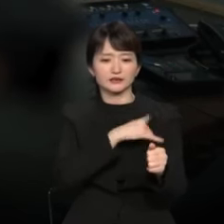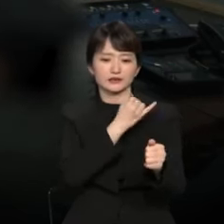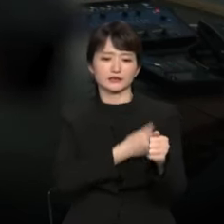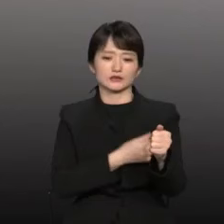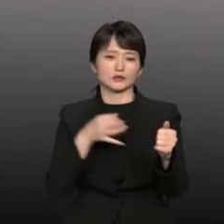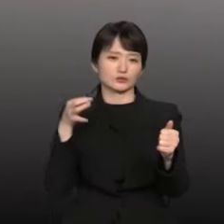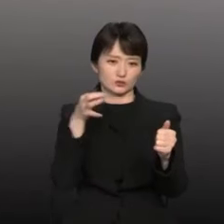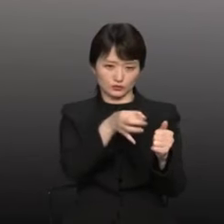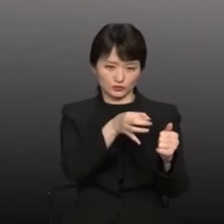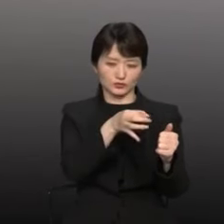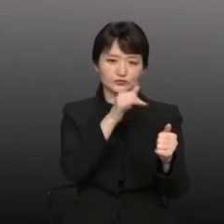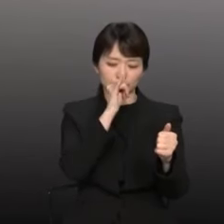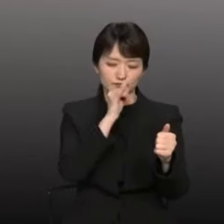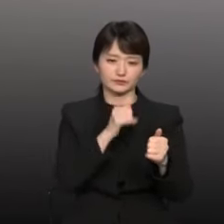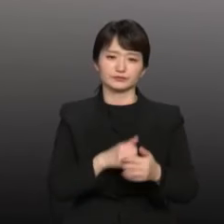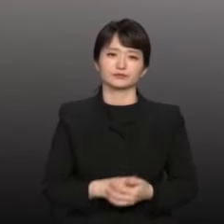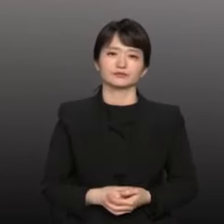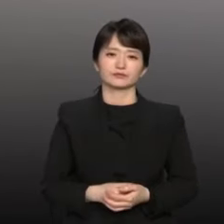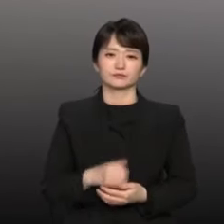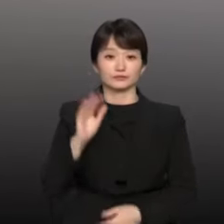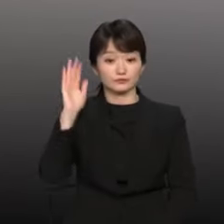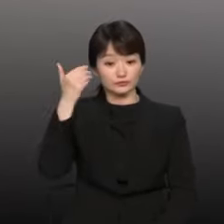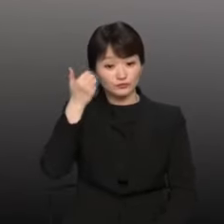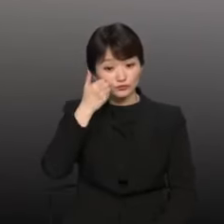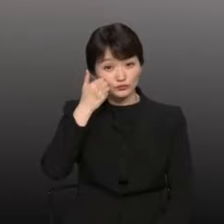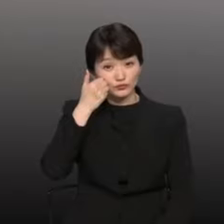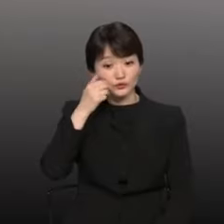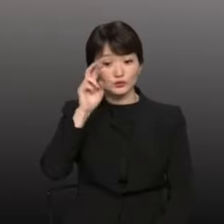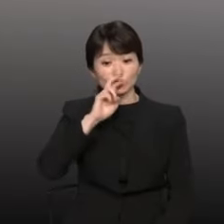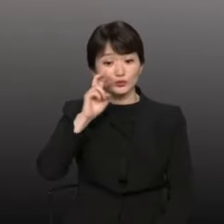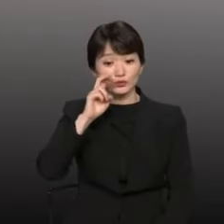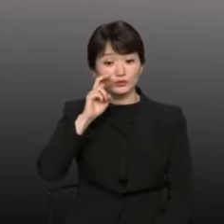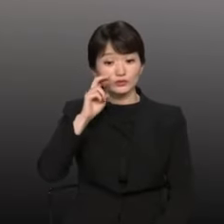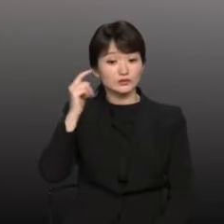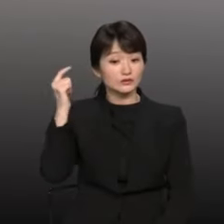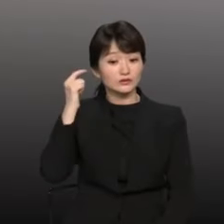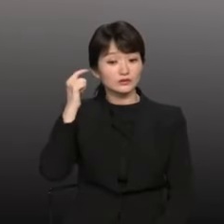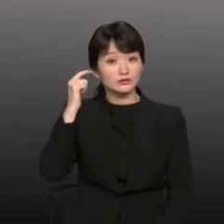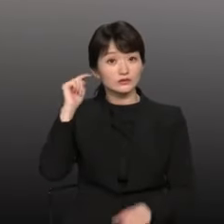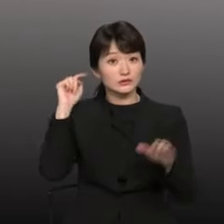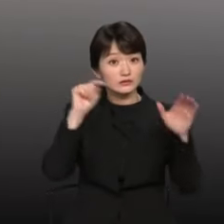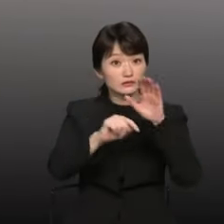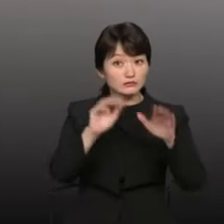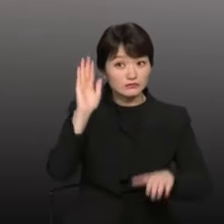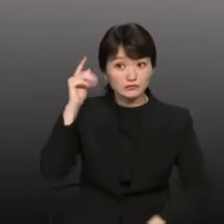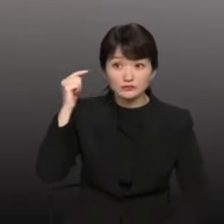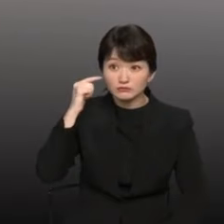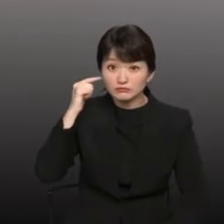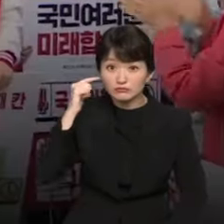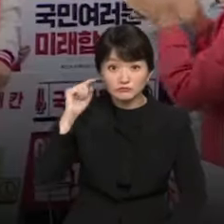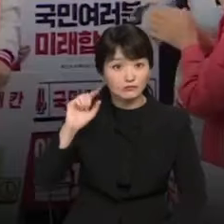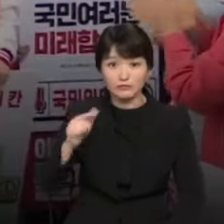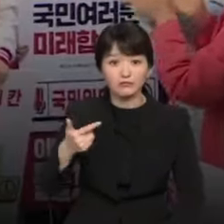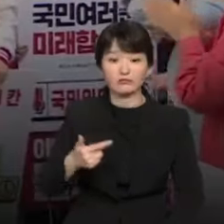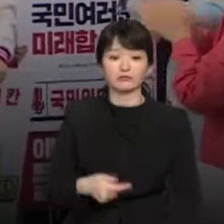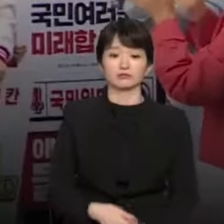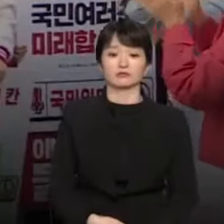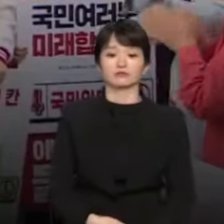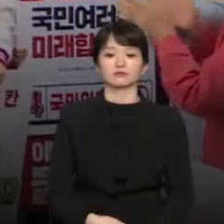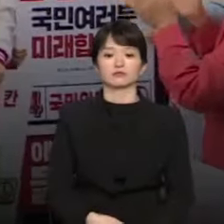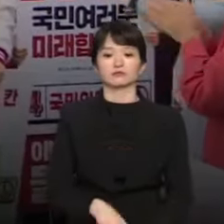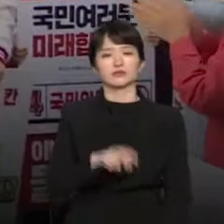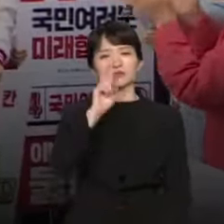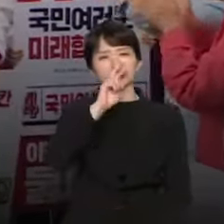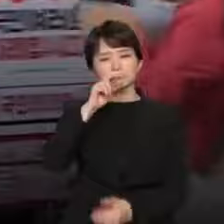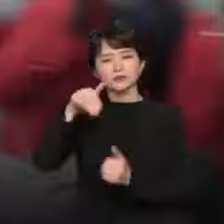지불해야 합니다. 그런데 요즘 누가 로고송 나오는 데 가서 연설 들어 하는 분도 있을 겁니다. 다만 음악은